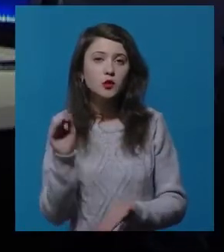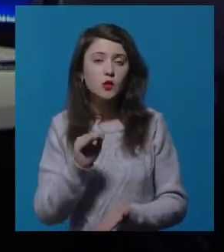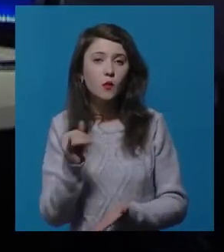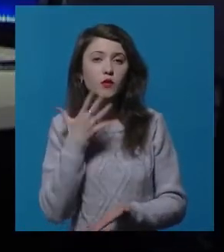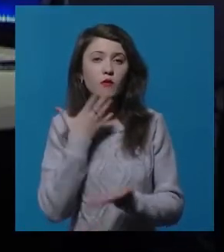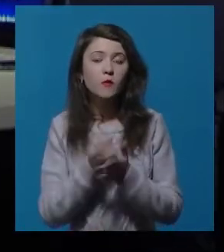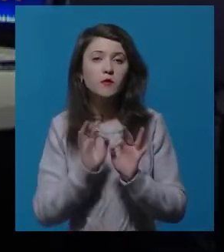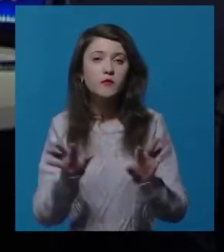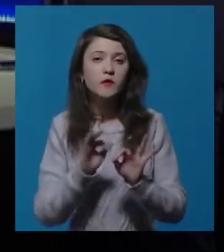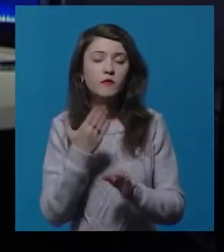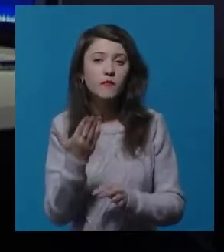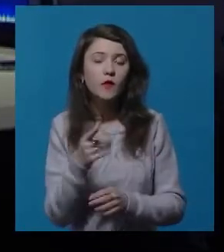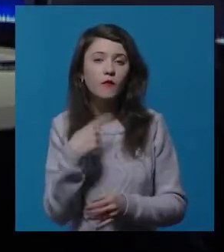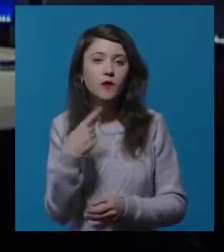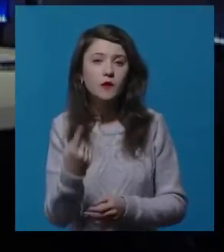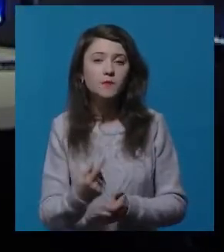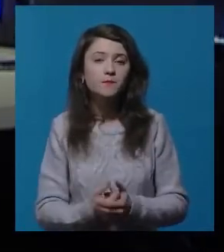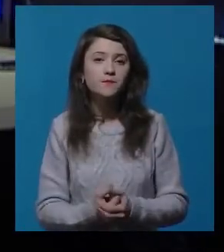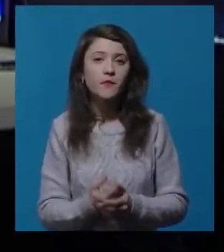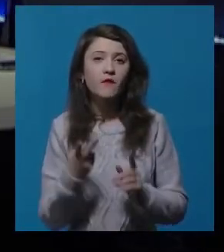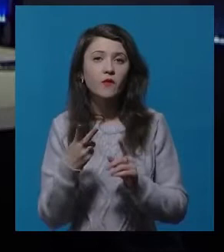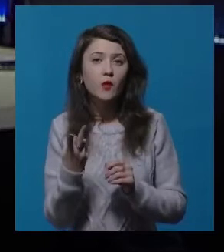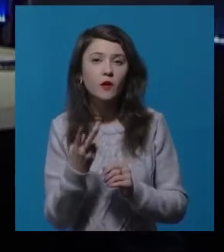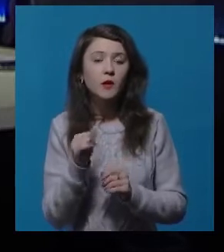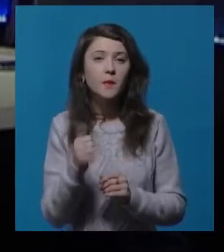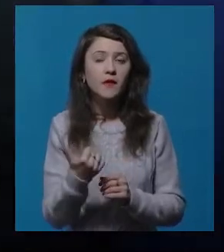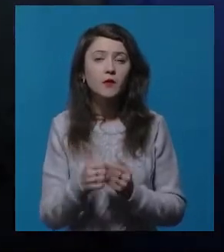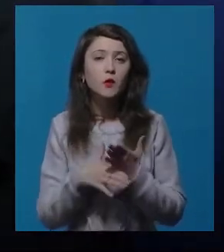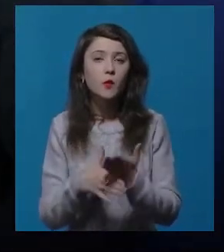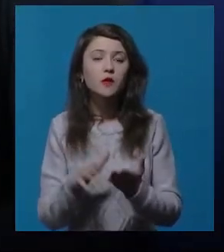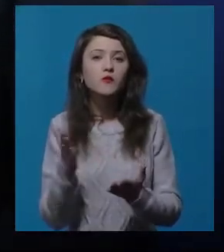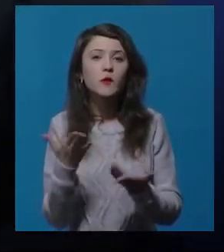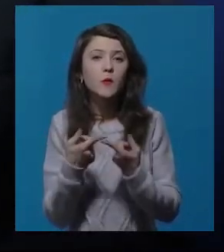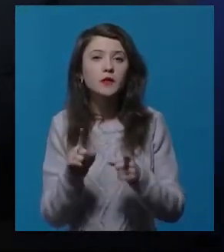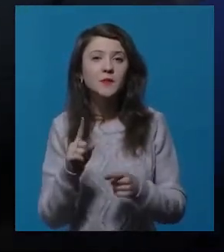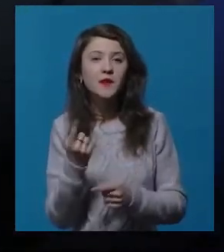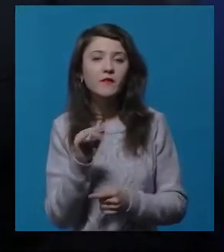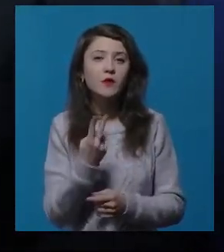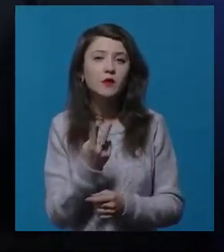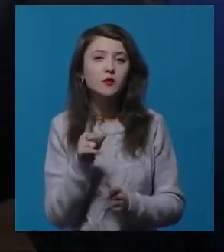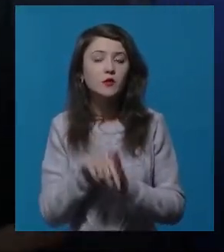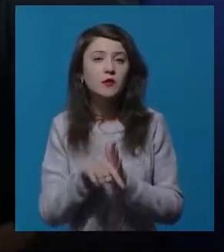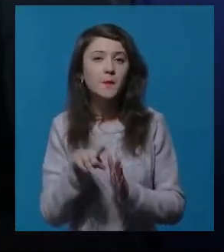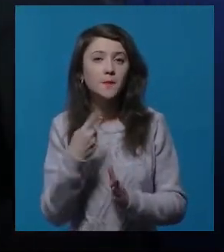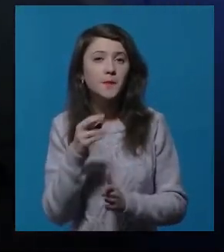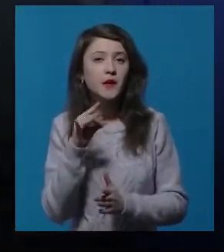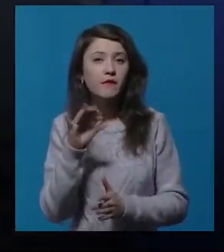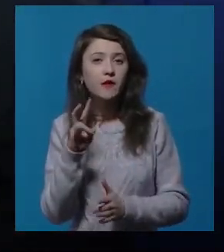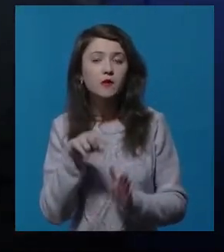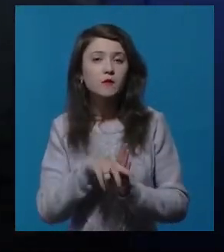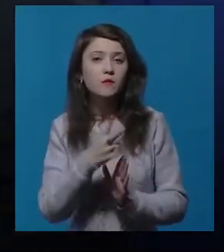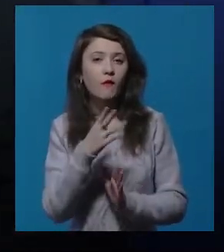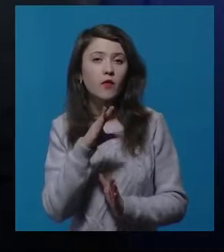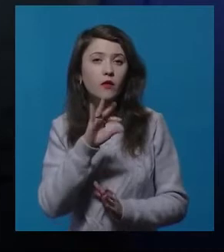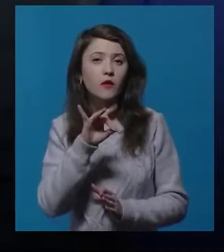ви окремо розділили вторинну та первинну правову допомогу. В чому різниця, власне, що таке первинна і що таке вторинна? Закон